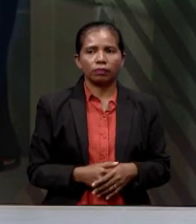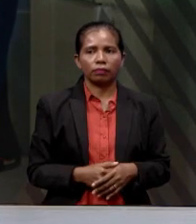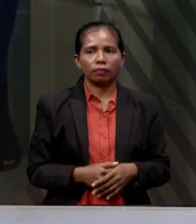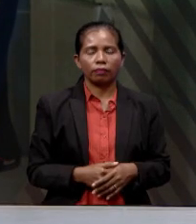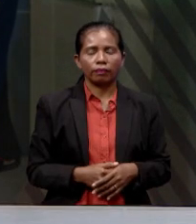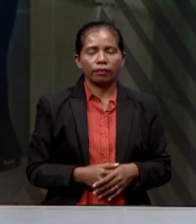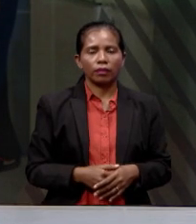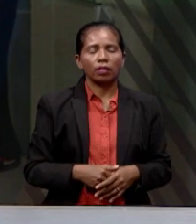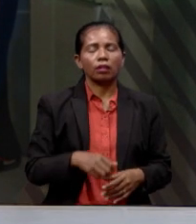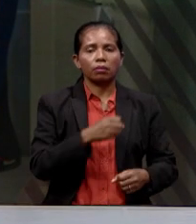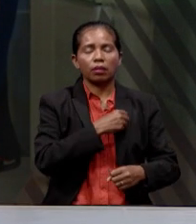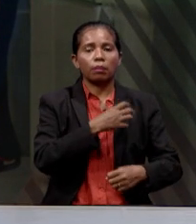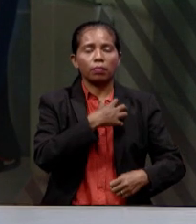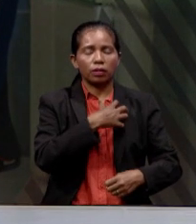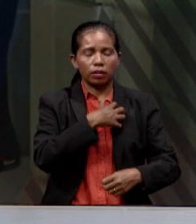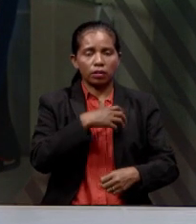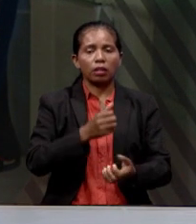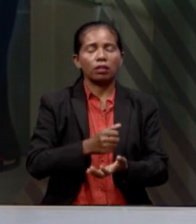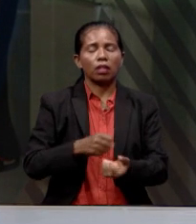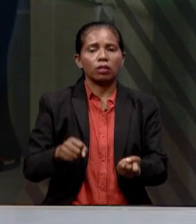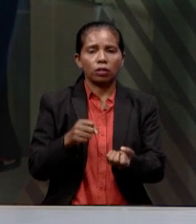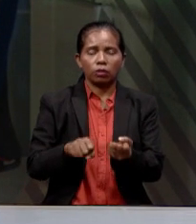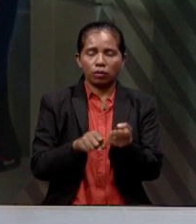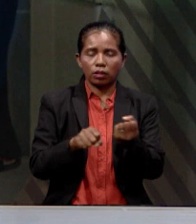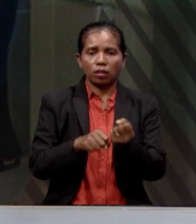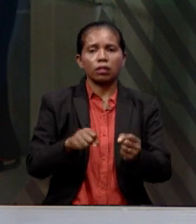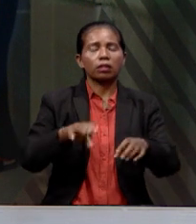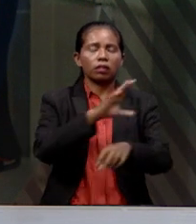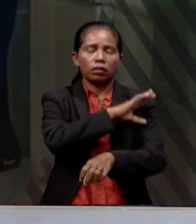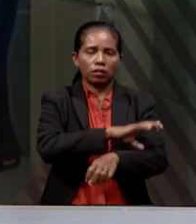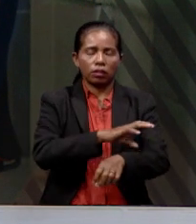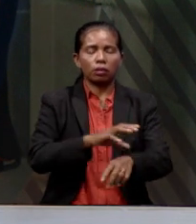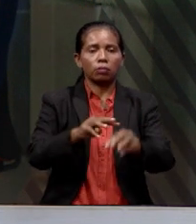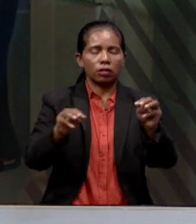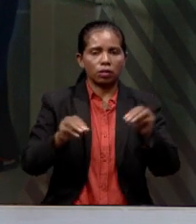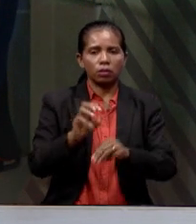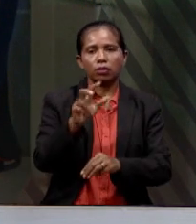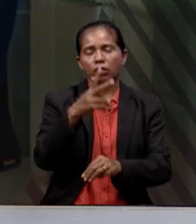Membro Penetele se reforça a segurança em município São Recentolo, lá inclui Reoa.